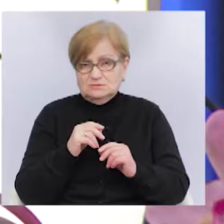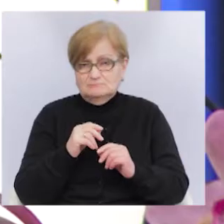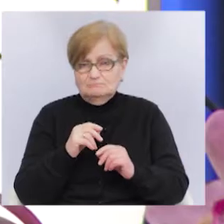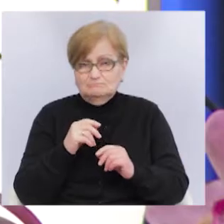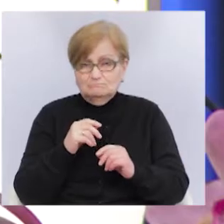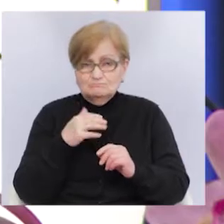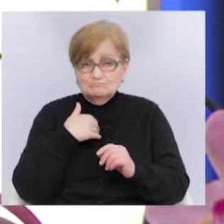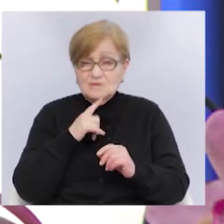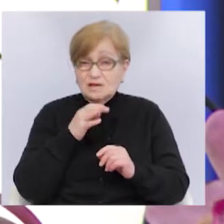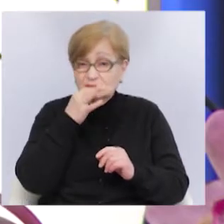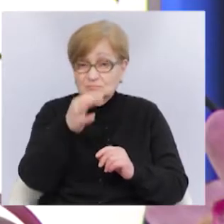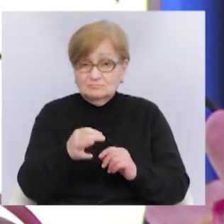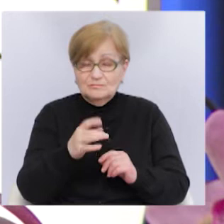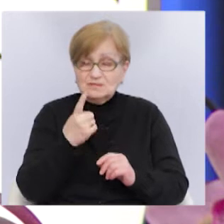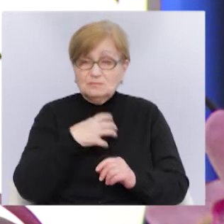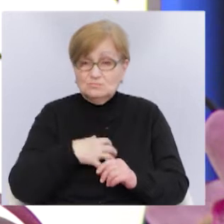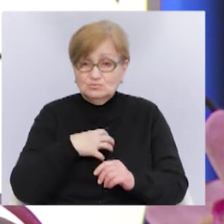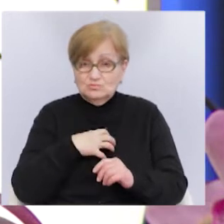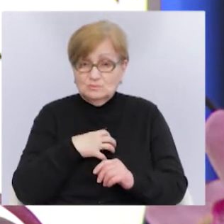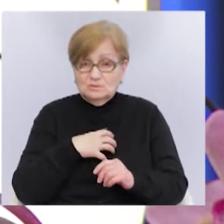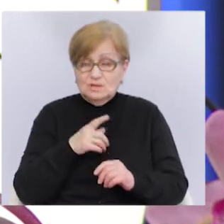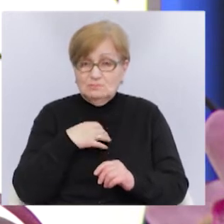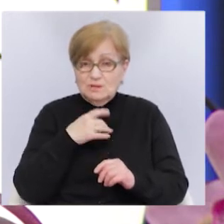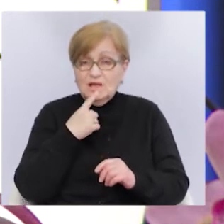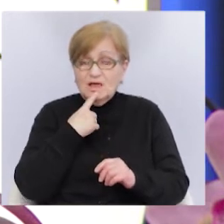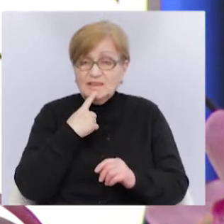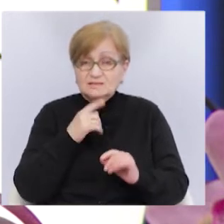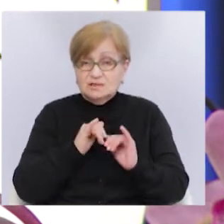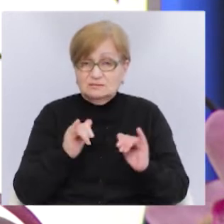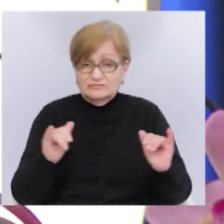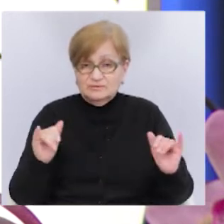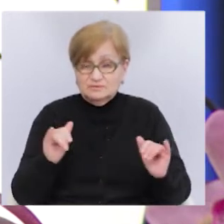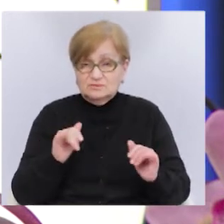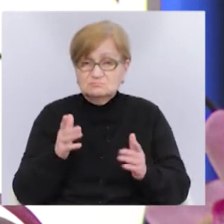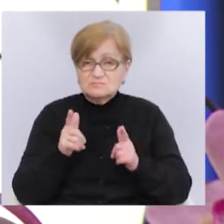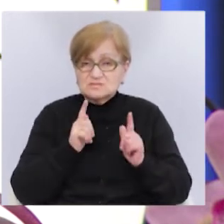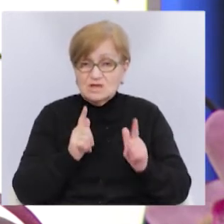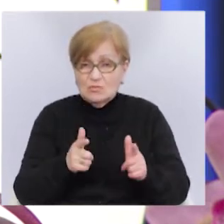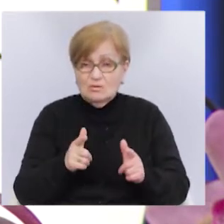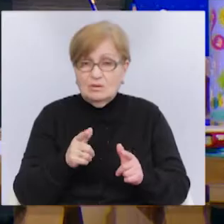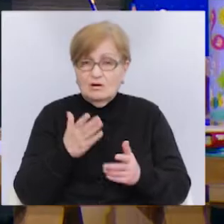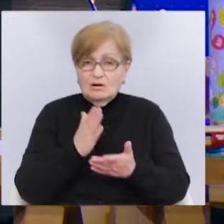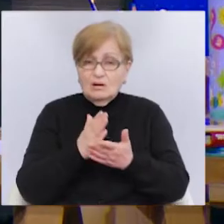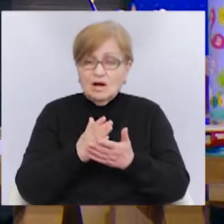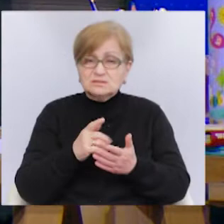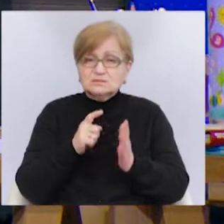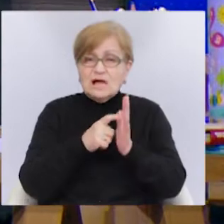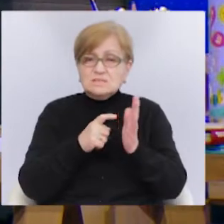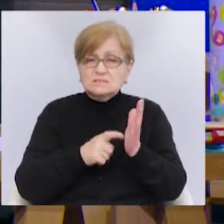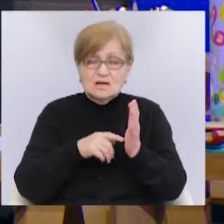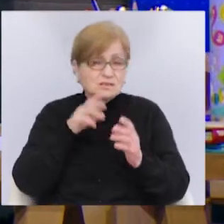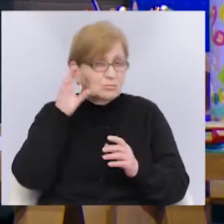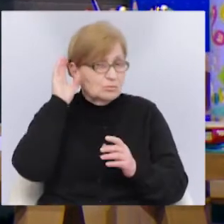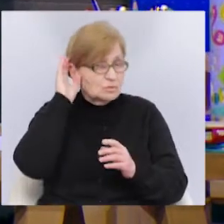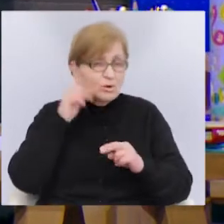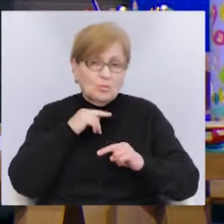არ მიხსენებია კიდე ძალიან მნიშვნელოვანი რამ ენობრივი განვითარების მზაობისთვის, რაც არის გაზიარებული ყურადღება.